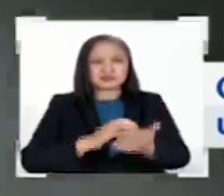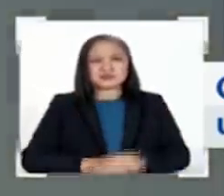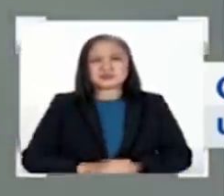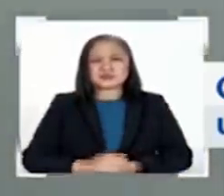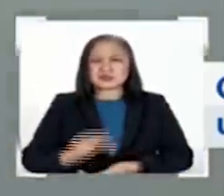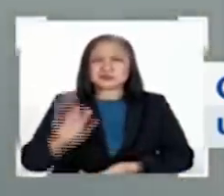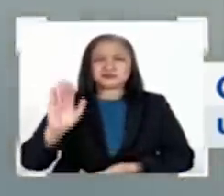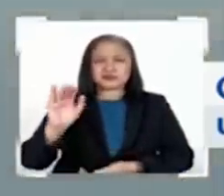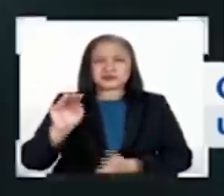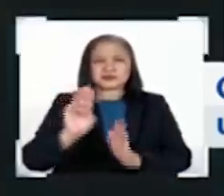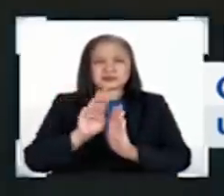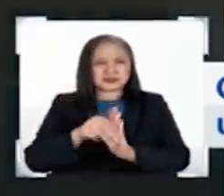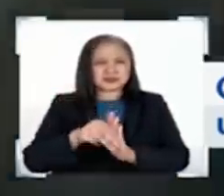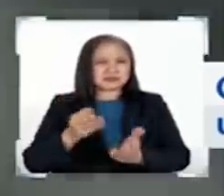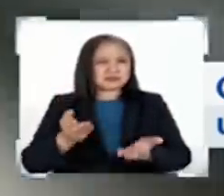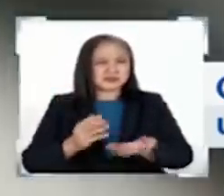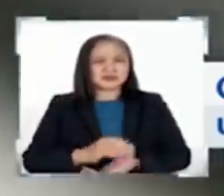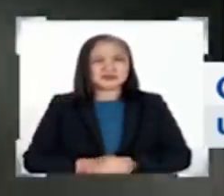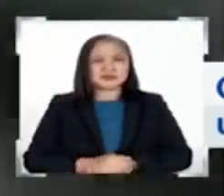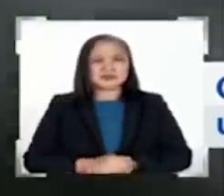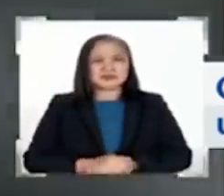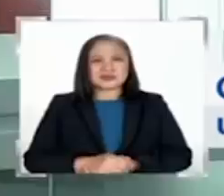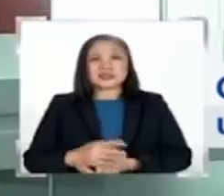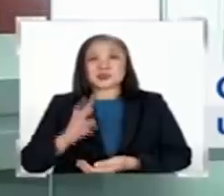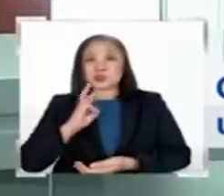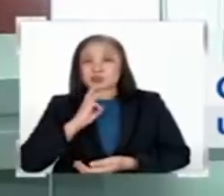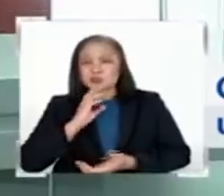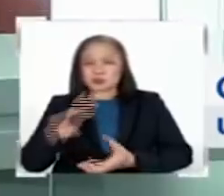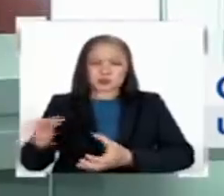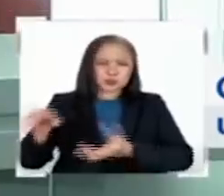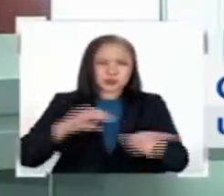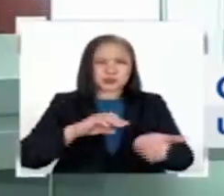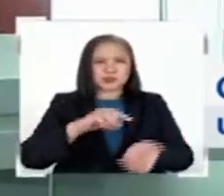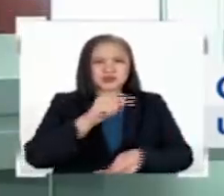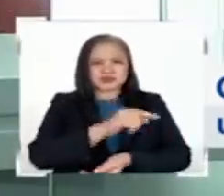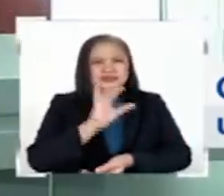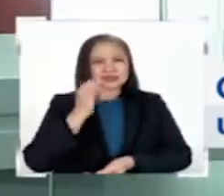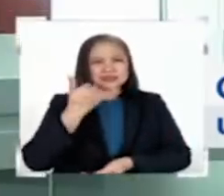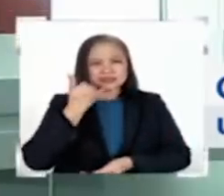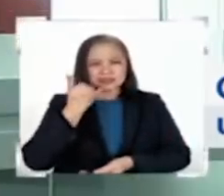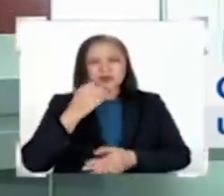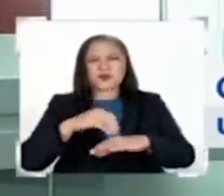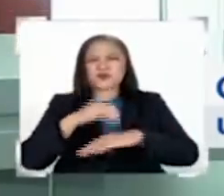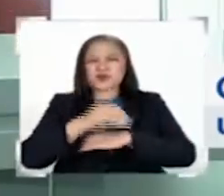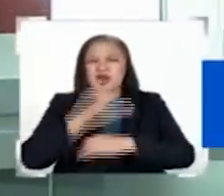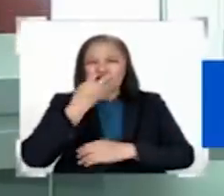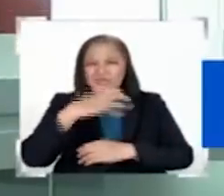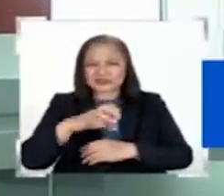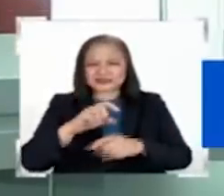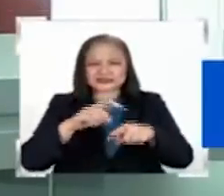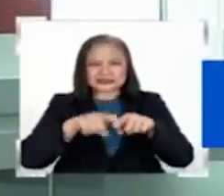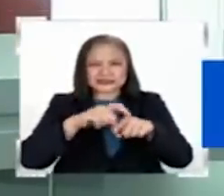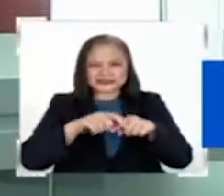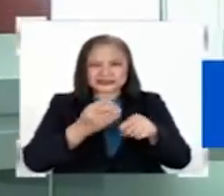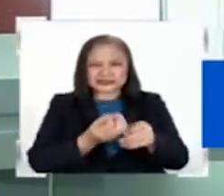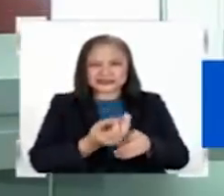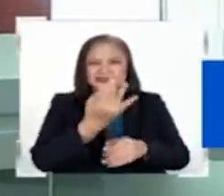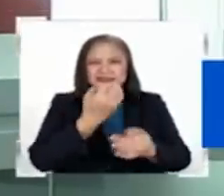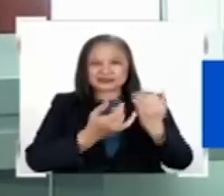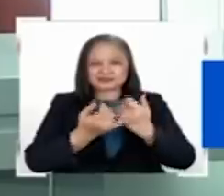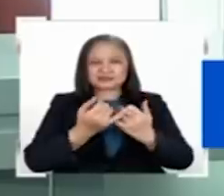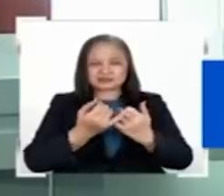siguro. At agad daw binuhusan ng tubig ang cellphone. Nag-overheat na siya, nagkaroon na ng spark. At naapektuhan na yung